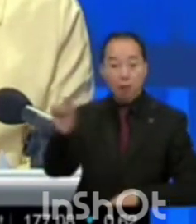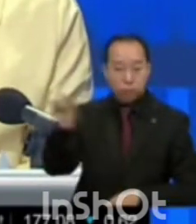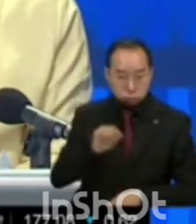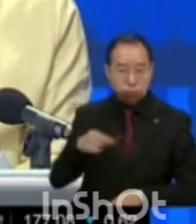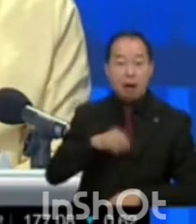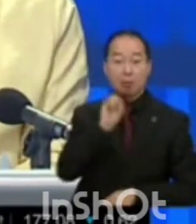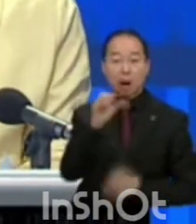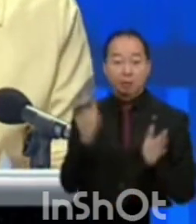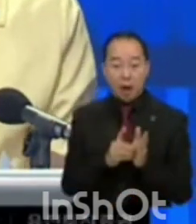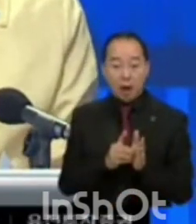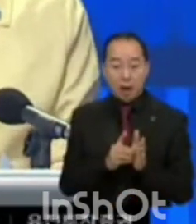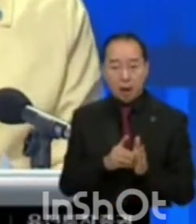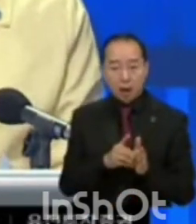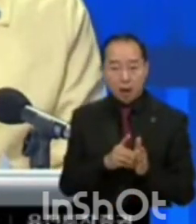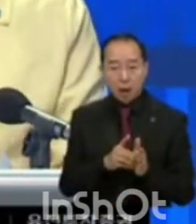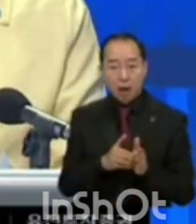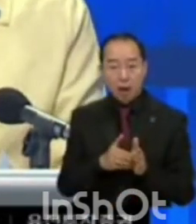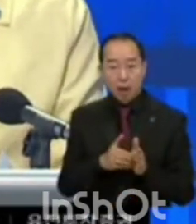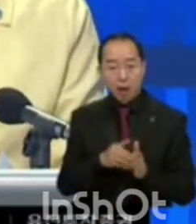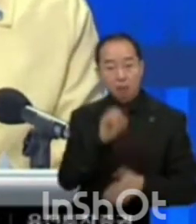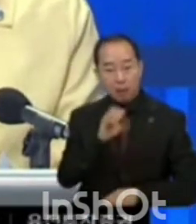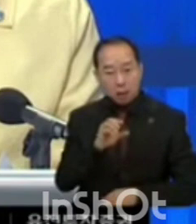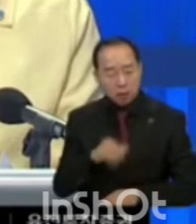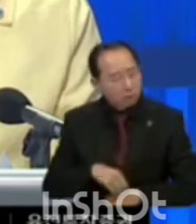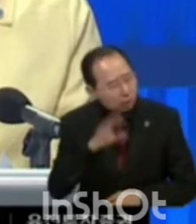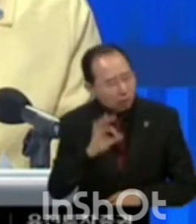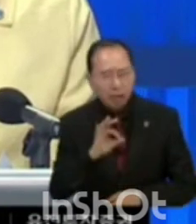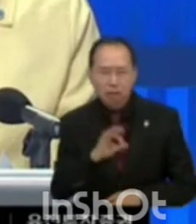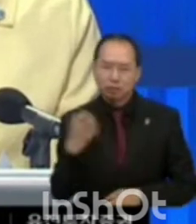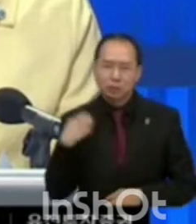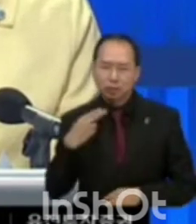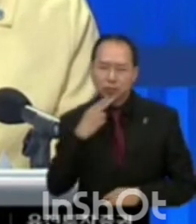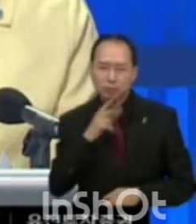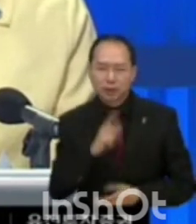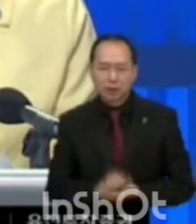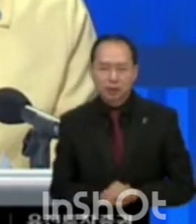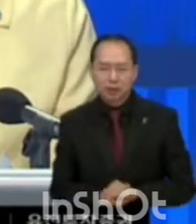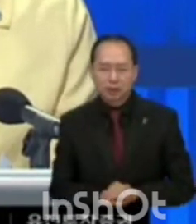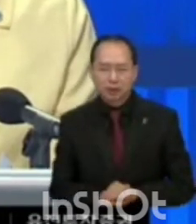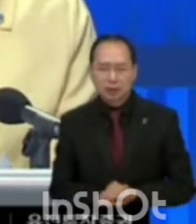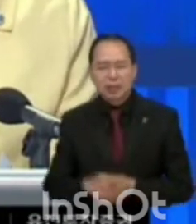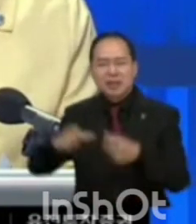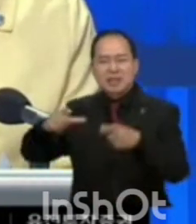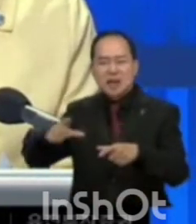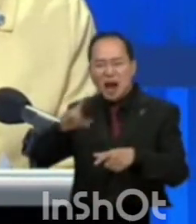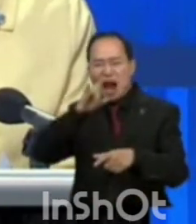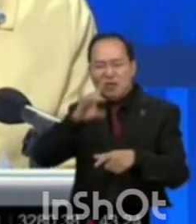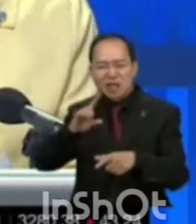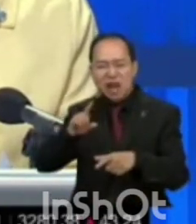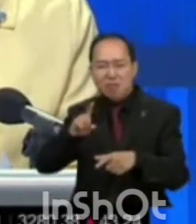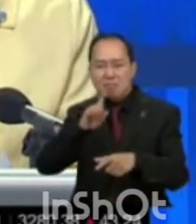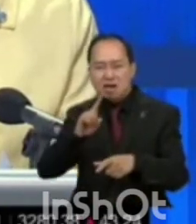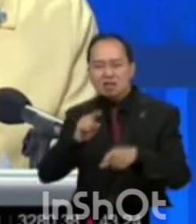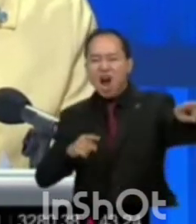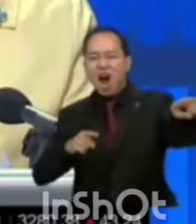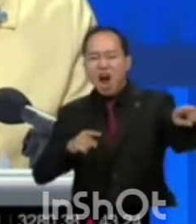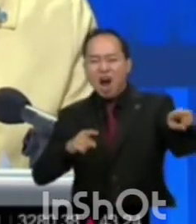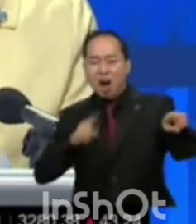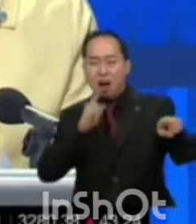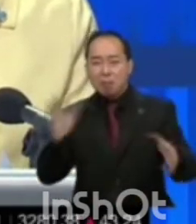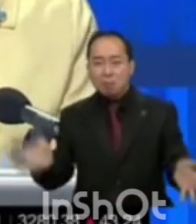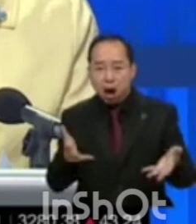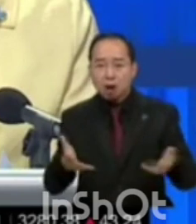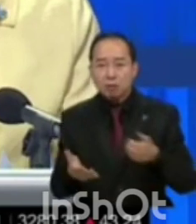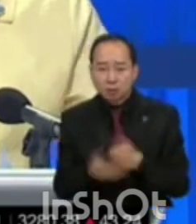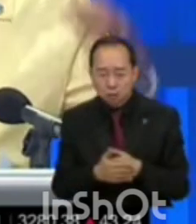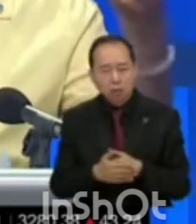그런 발언을 하셨는데요. 너무 무책임하지 않느냐. 오히려 지역주의를 부추겨서 이번 논란에 그